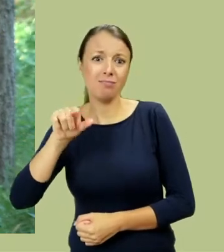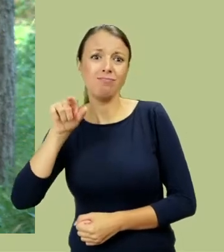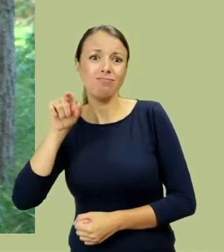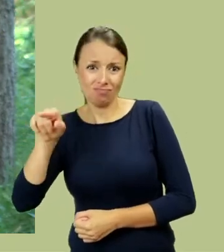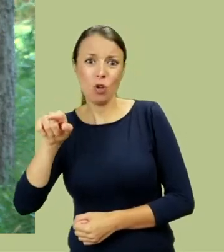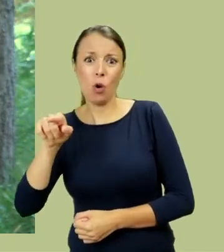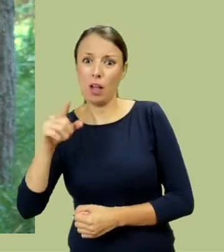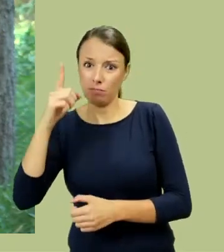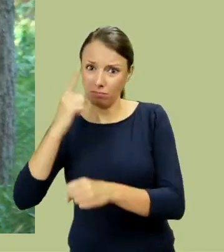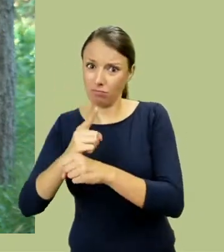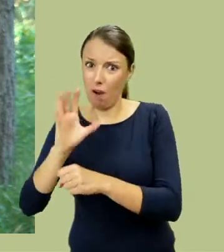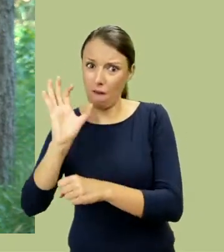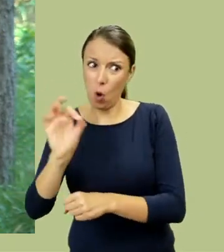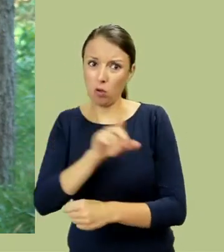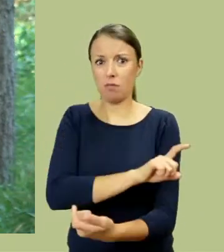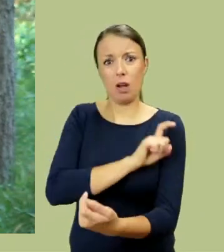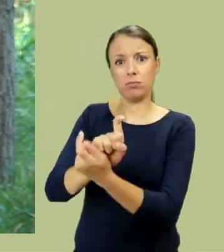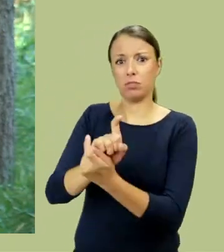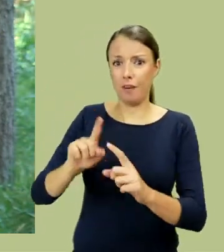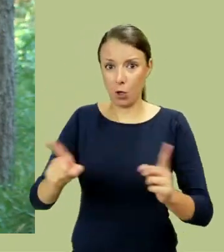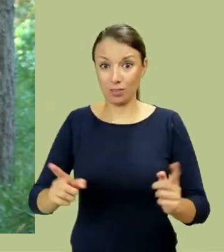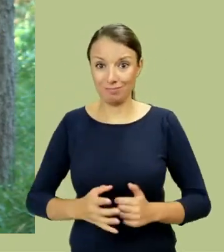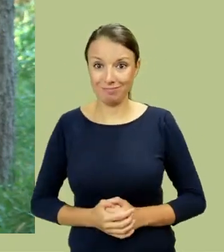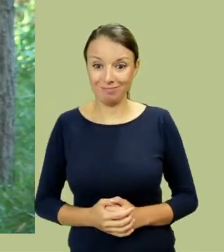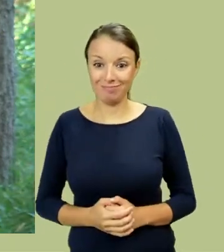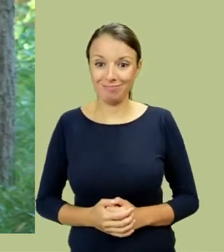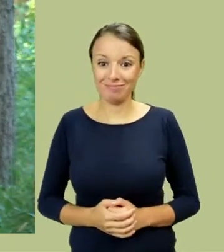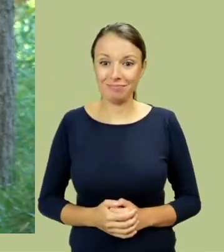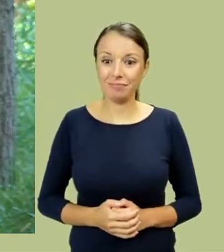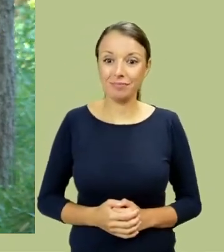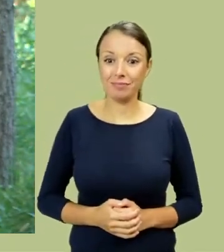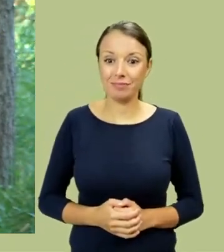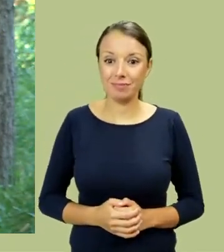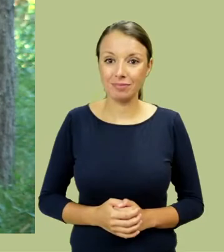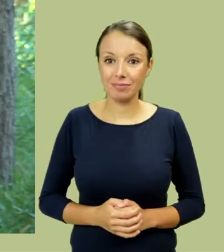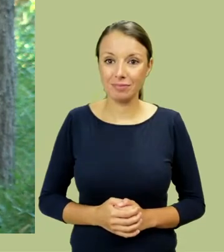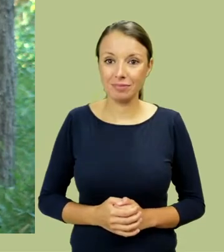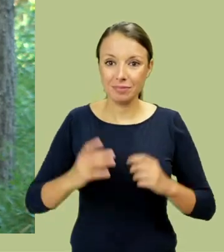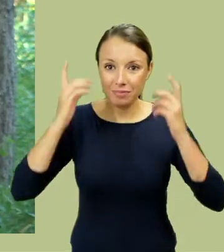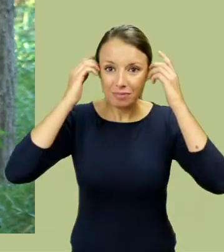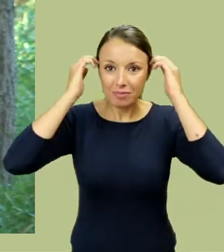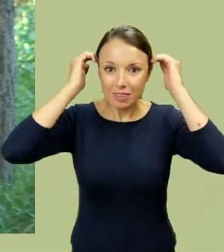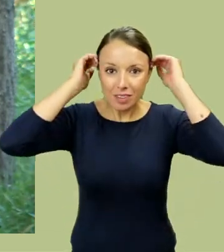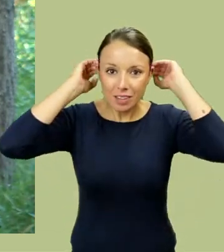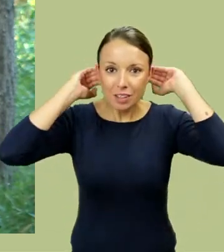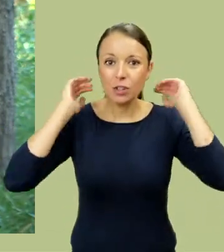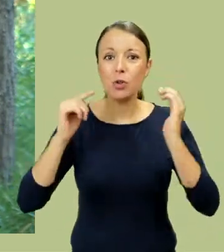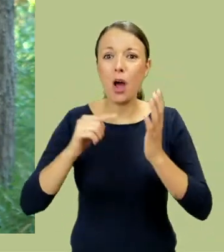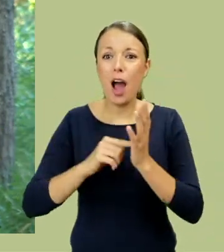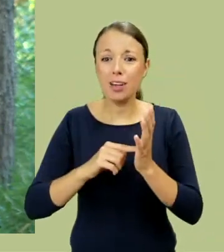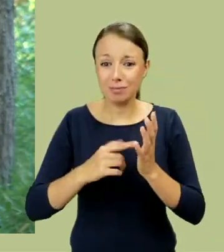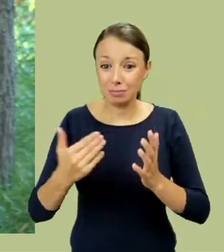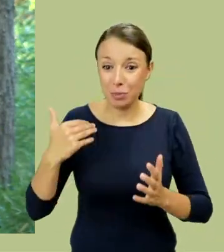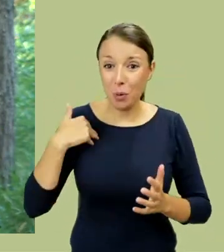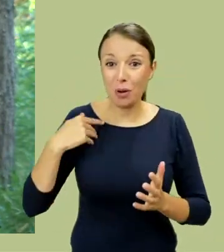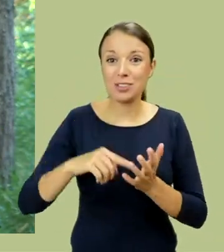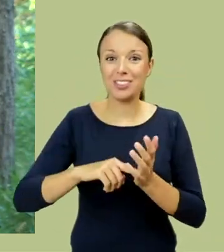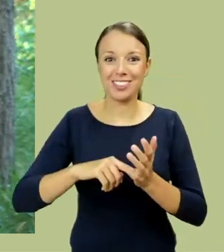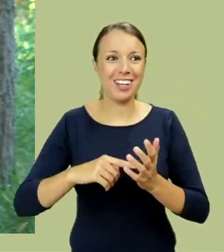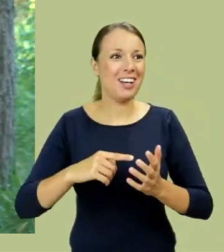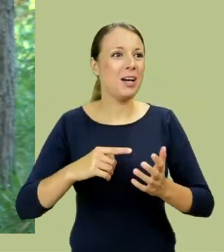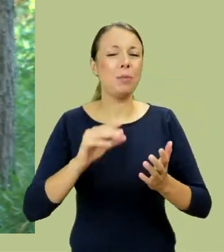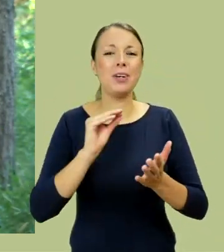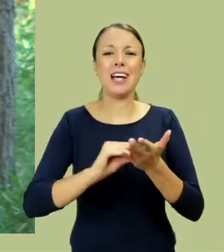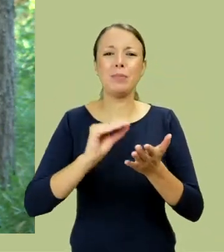to mówię, pisaliśmy kiedyś w jednym z raportów w twoim stylu bodajże, że piorun strzela co drugie pokolenie.